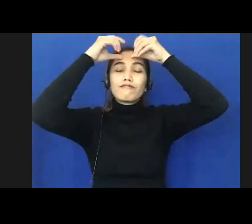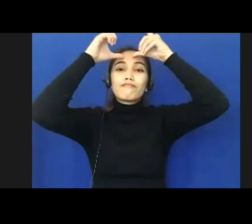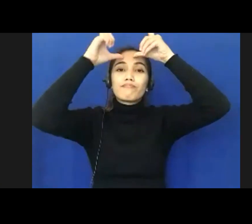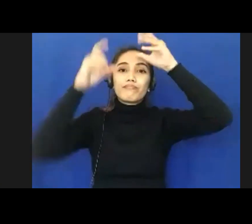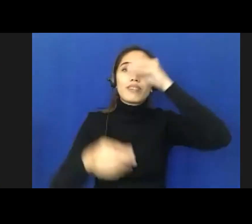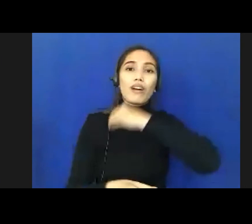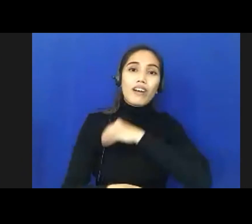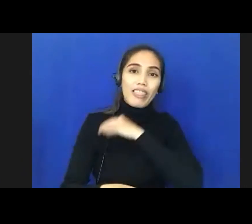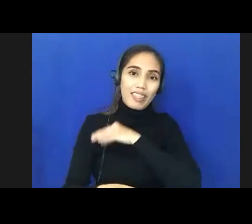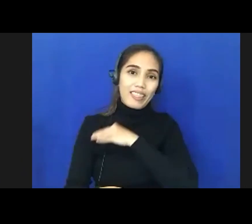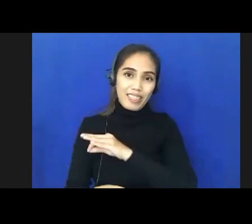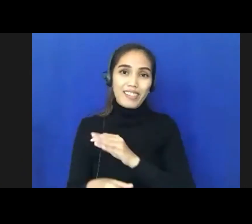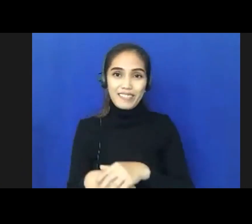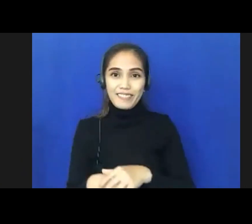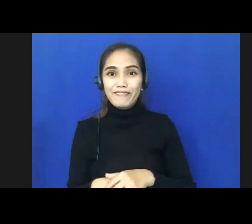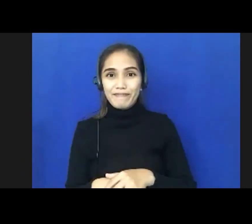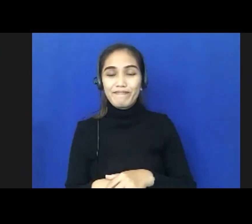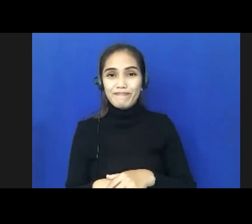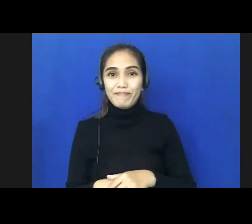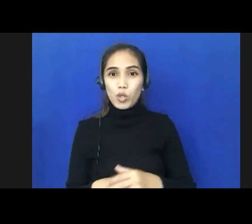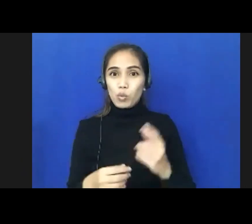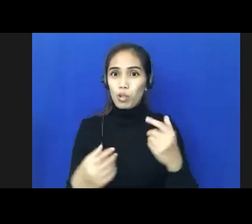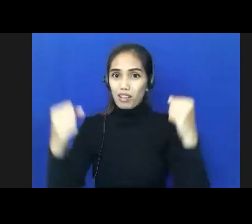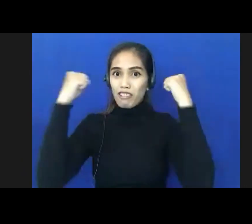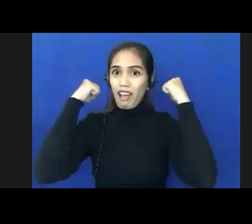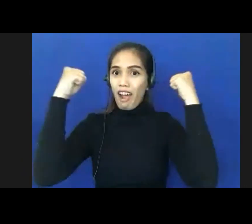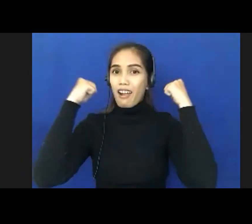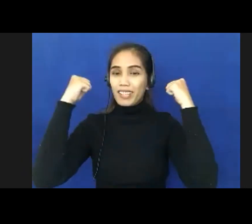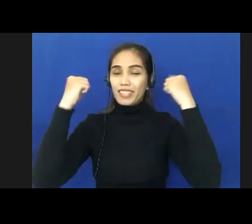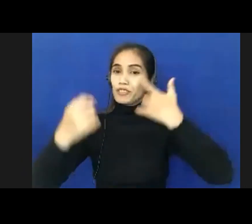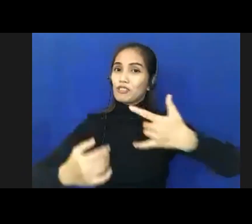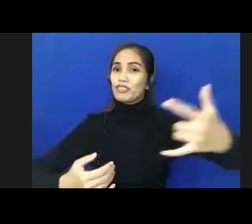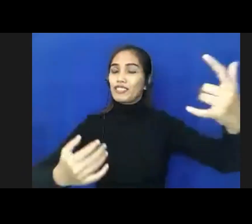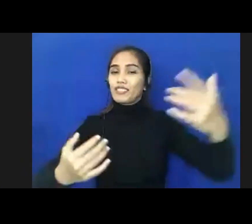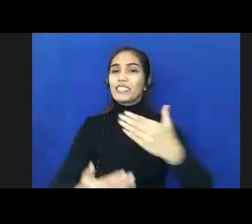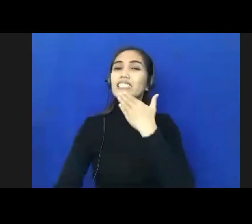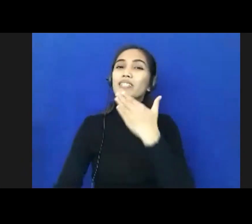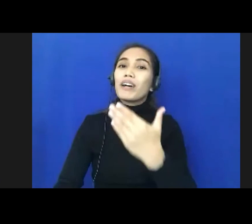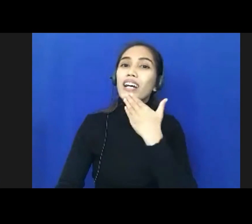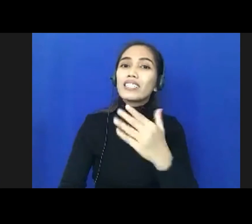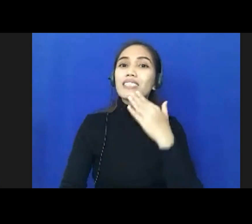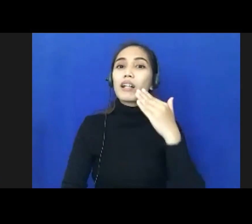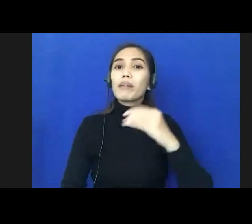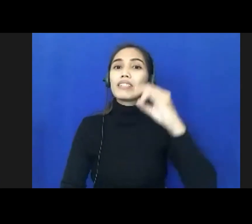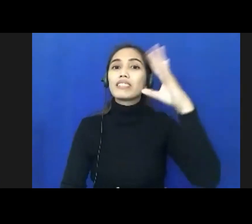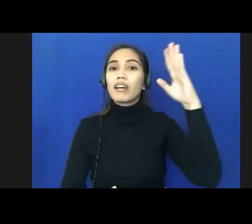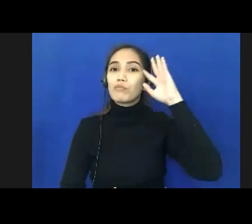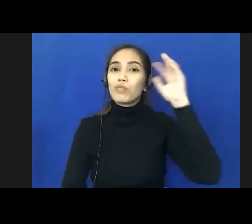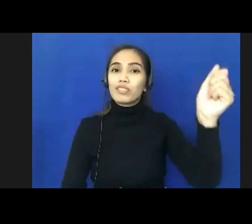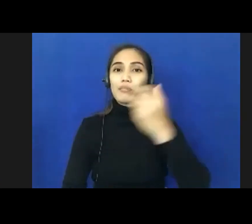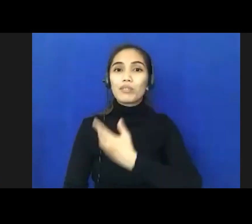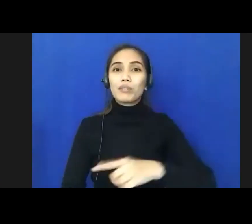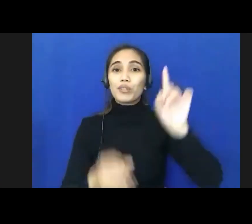dan memberikan manfaat kepada kita semua demi kesehatan masyarakat. Terima kasih, selamat siang. Assalamualaikum